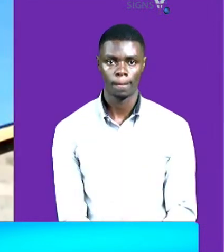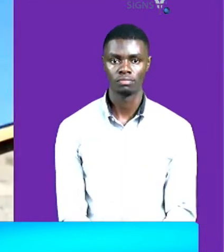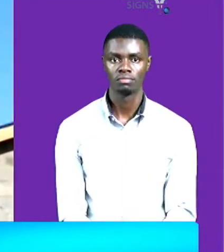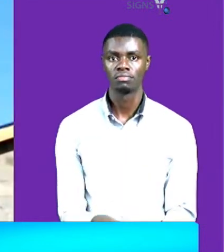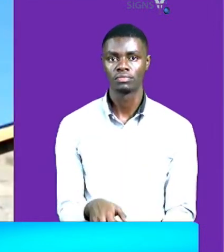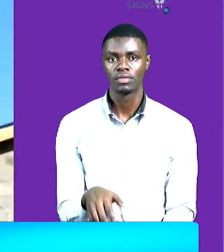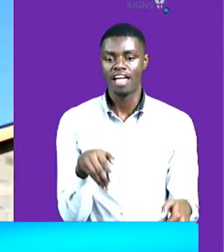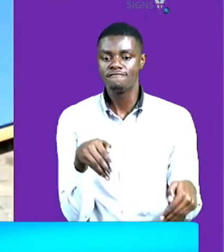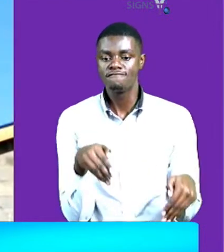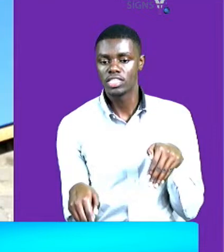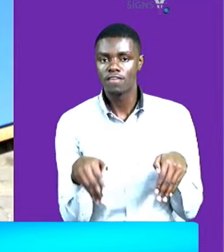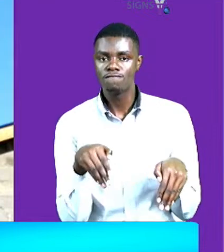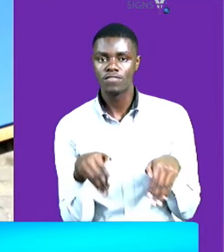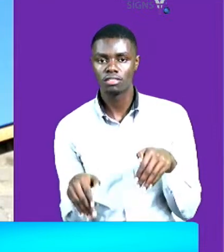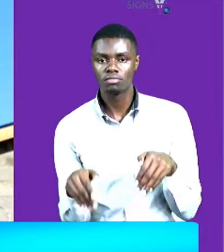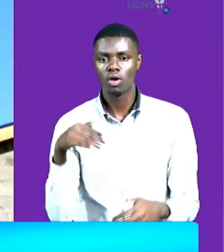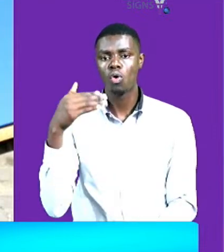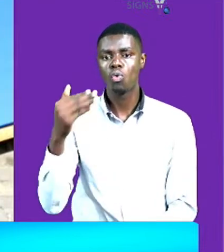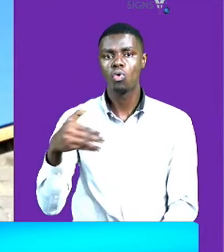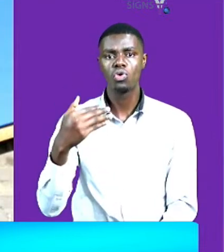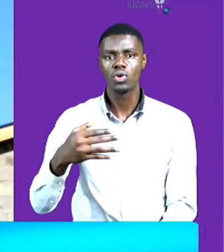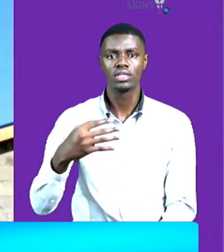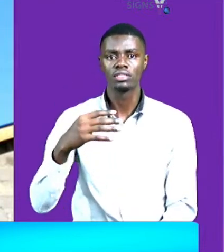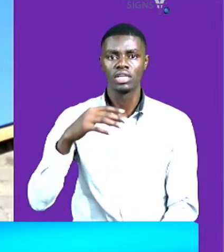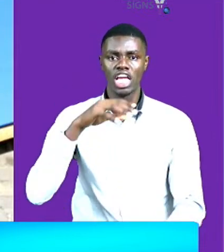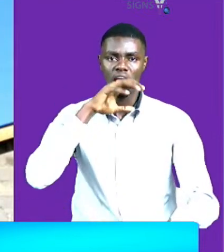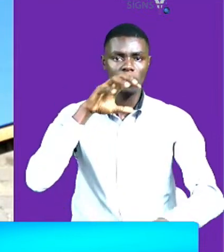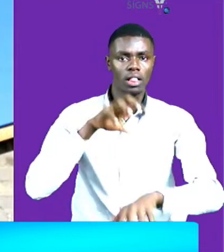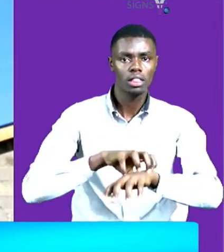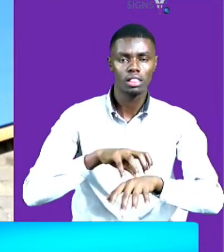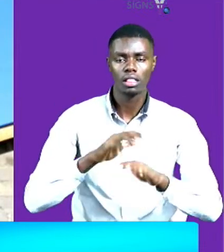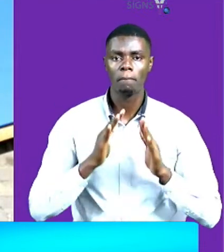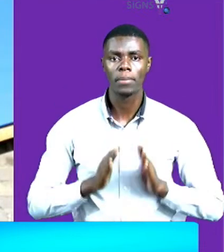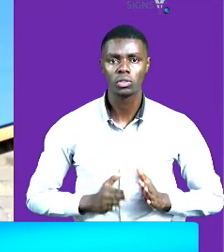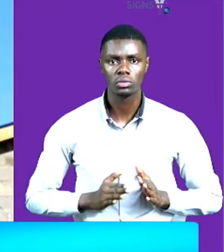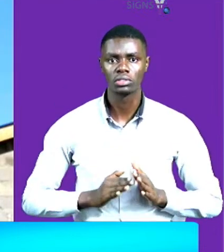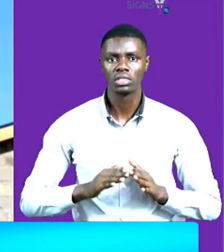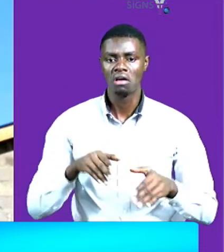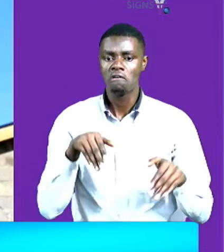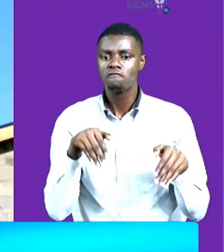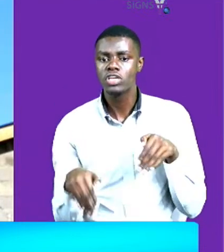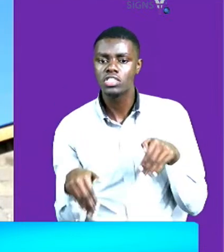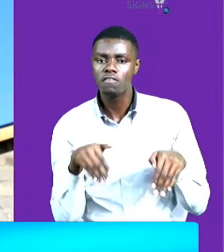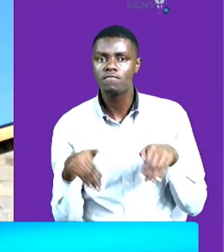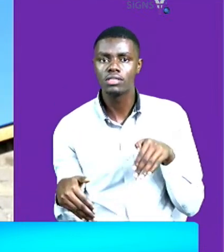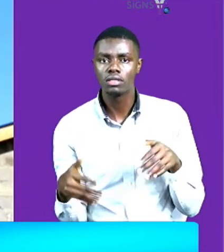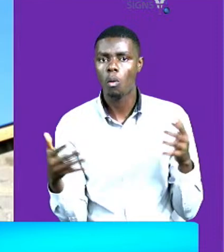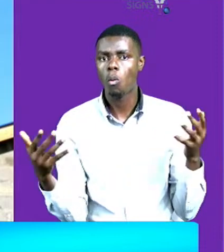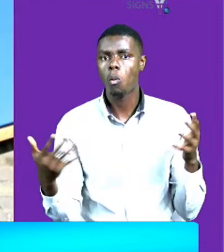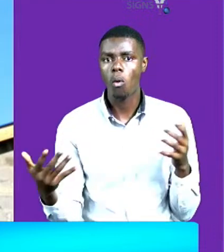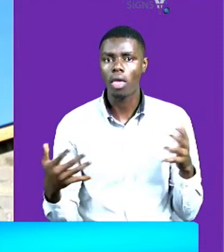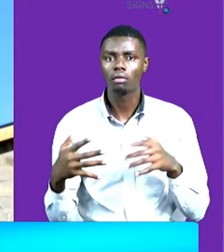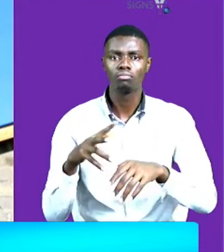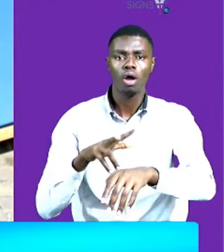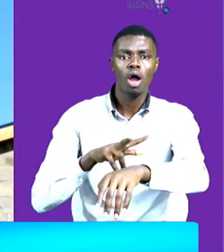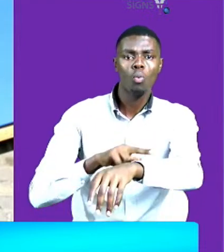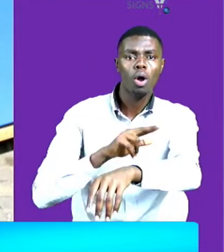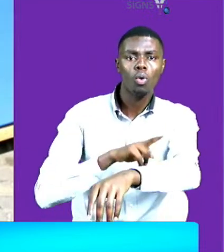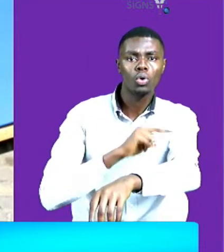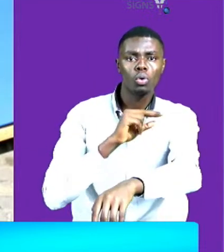Fisi kila wakati unasikia imekula mtu. Fisi kila wakati umesikia iko kwa nini ya mabuzi na kumekula